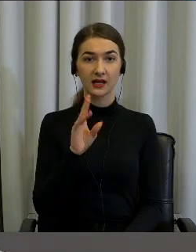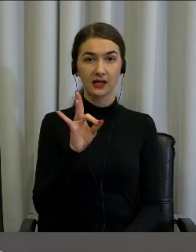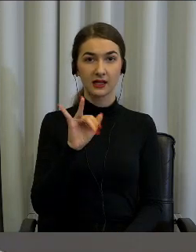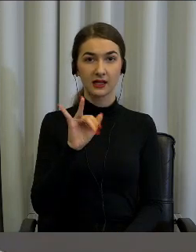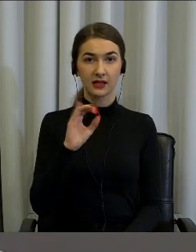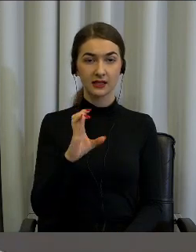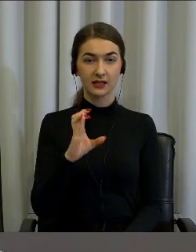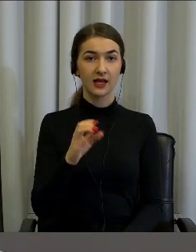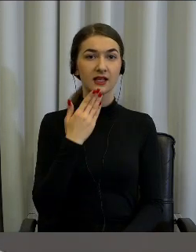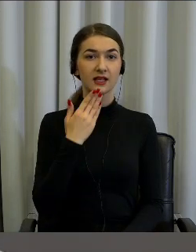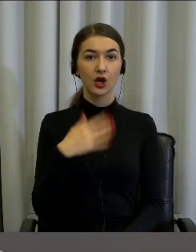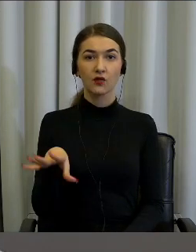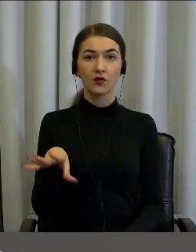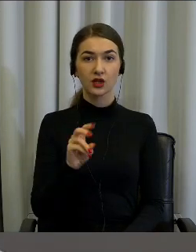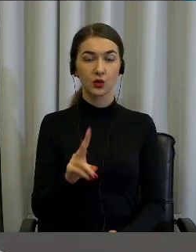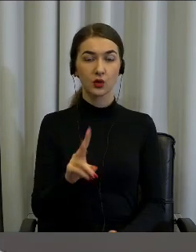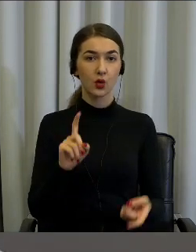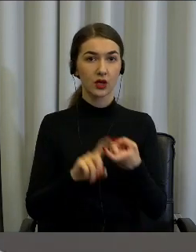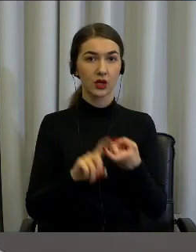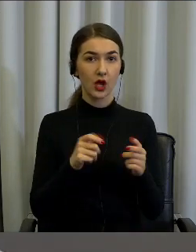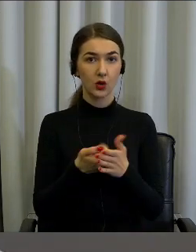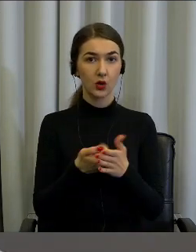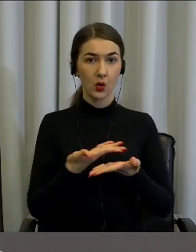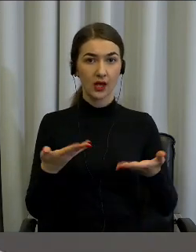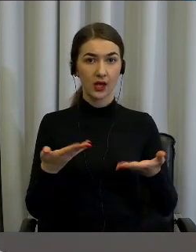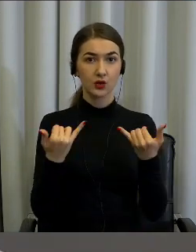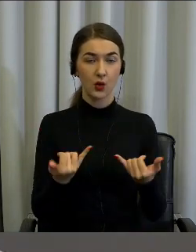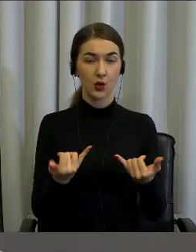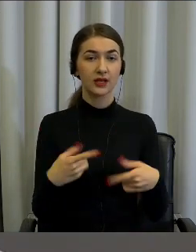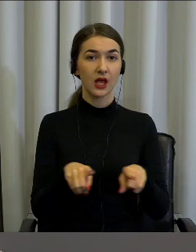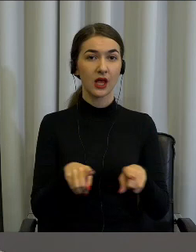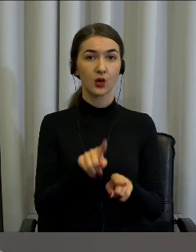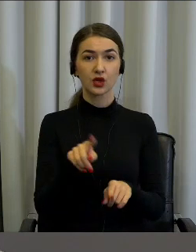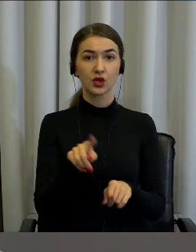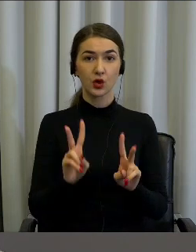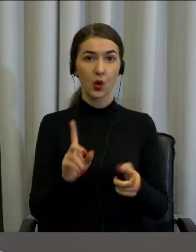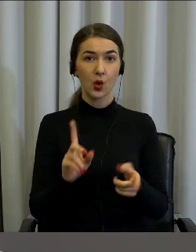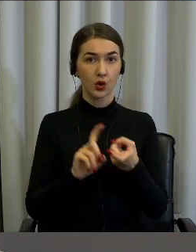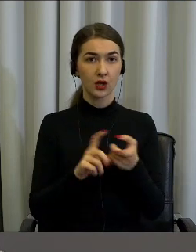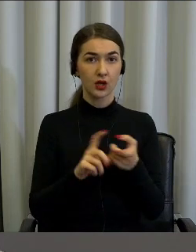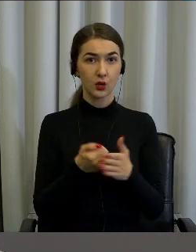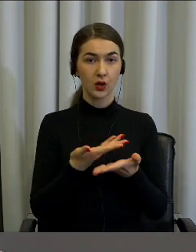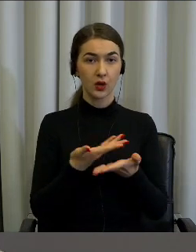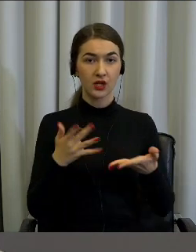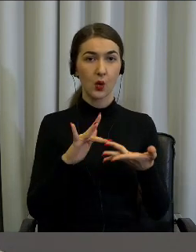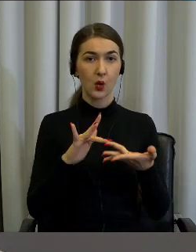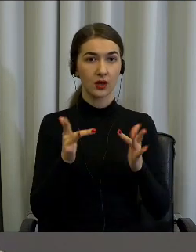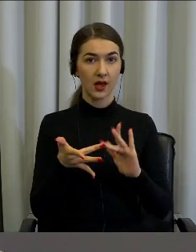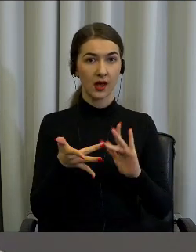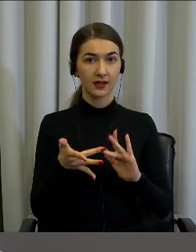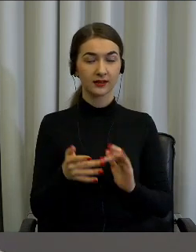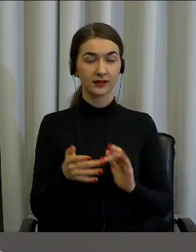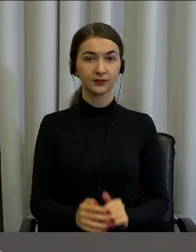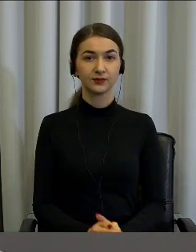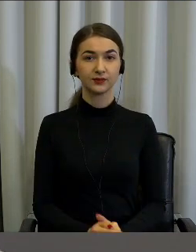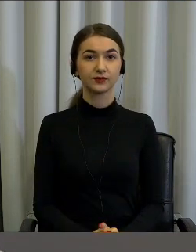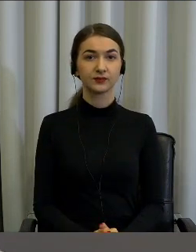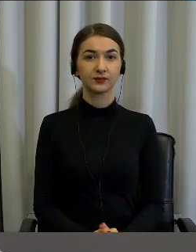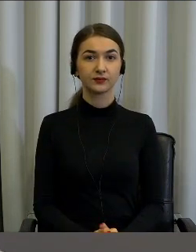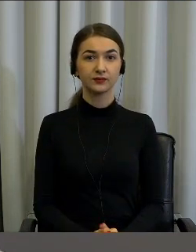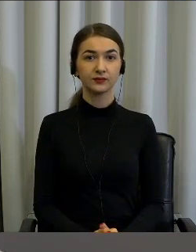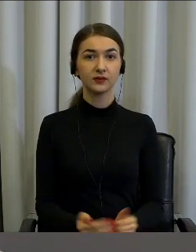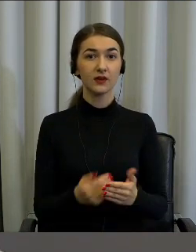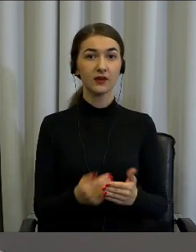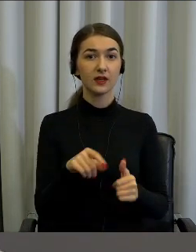Дякуємо всіх хто доєднався до нас сьогодні Та також тих хто доєднався до нас онлайн від імені